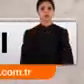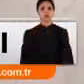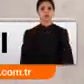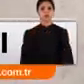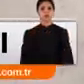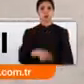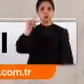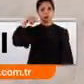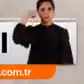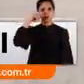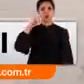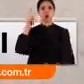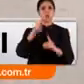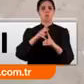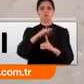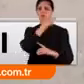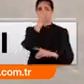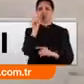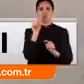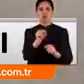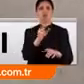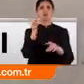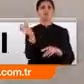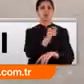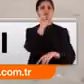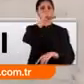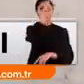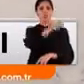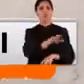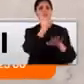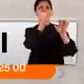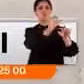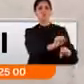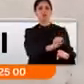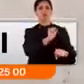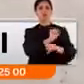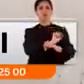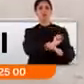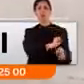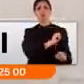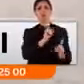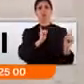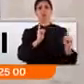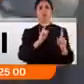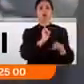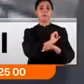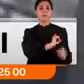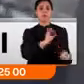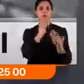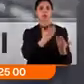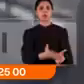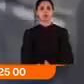Ancak o video polislerin işini kolaylaştırdı. Kaçak saldırgan kıskıvrak yakalandı, tutuklanarak cezaevine gönderildi.